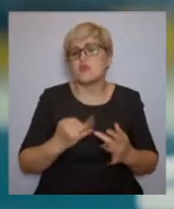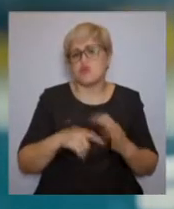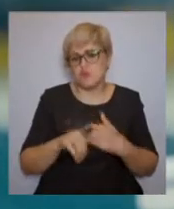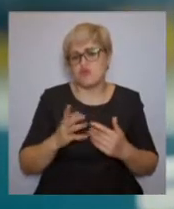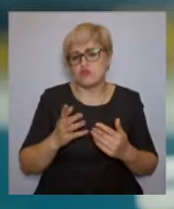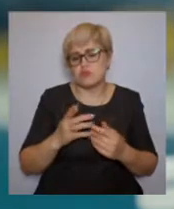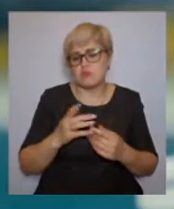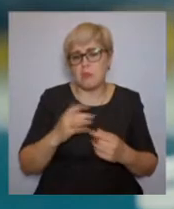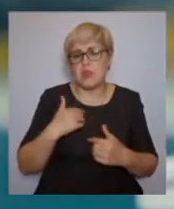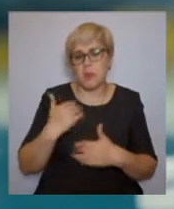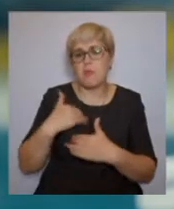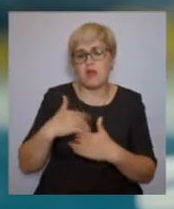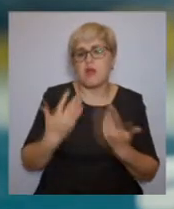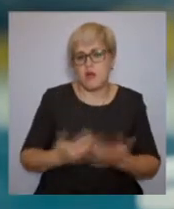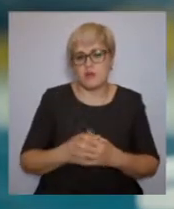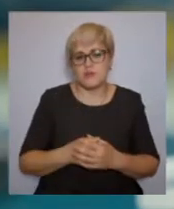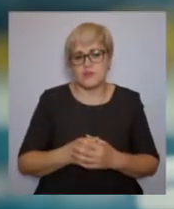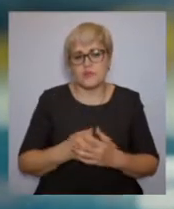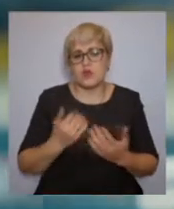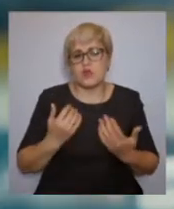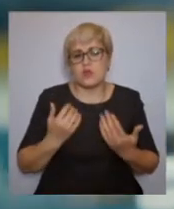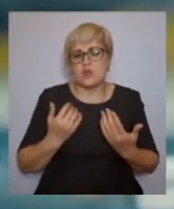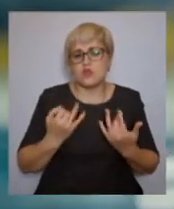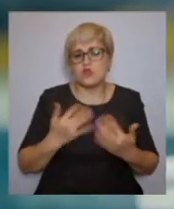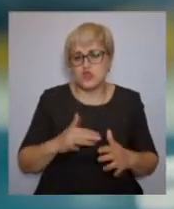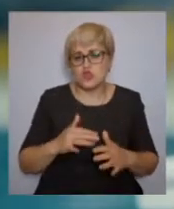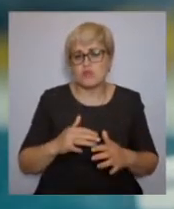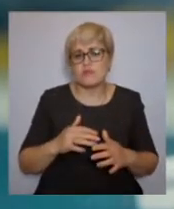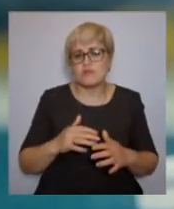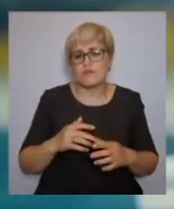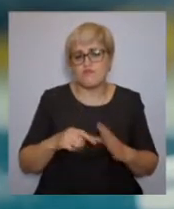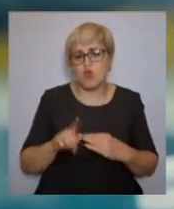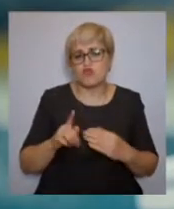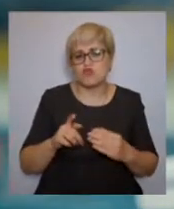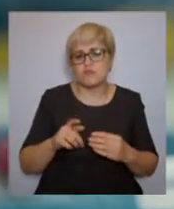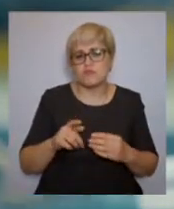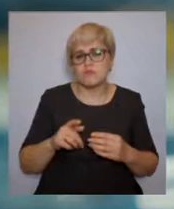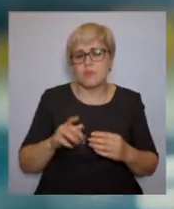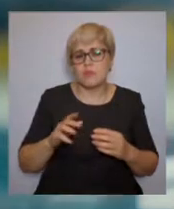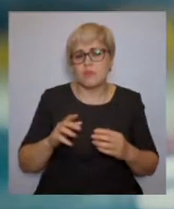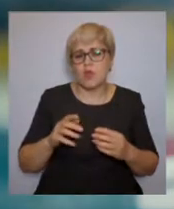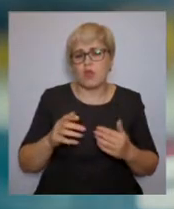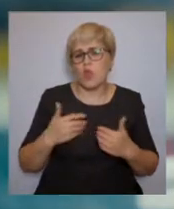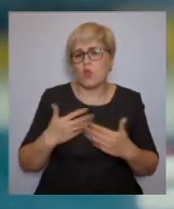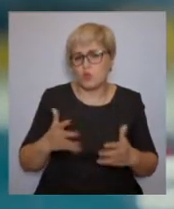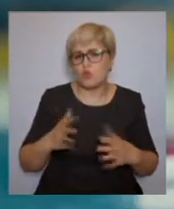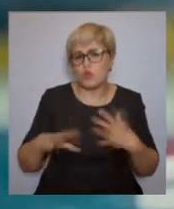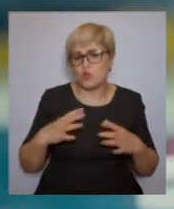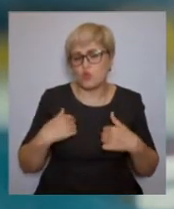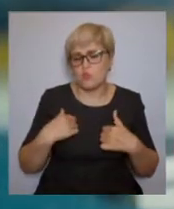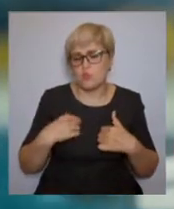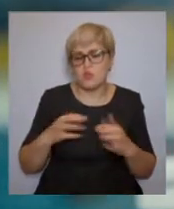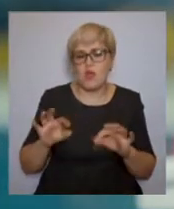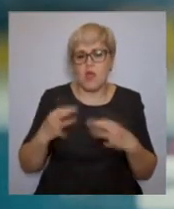которые по итогу поняли стол я в общем-то не бездействуя не болтались на улице иду какой-то своей там или